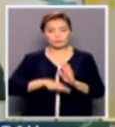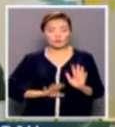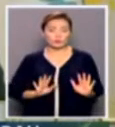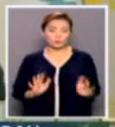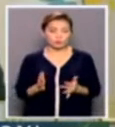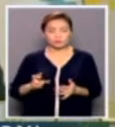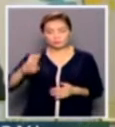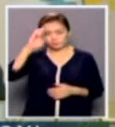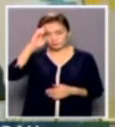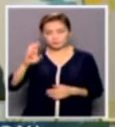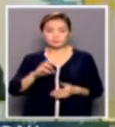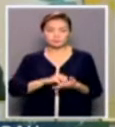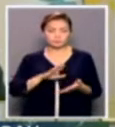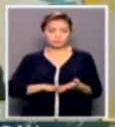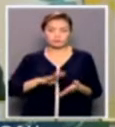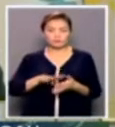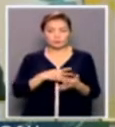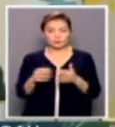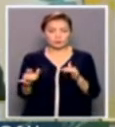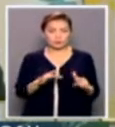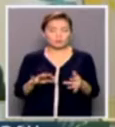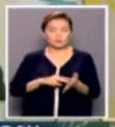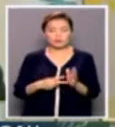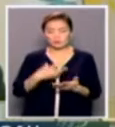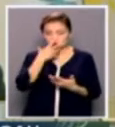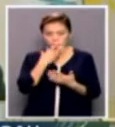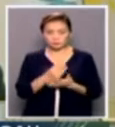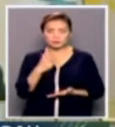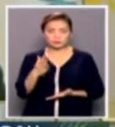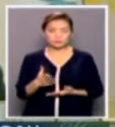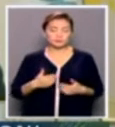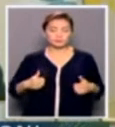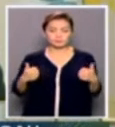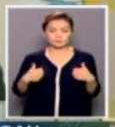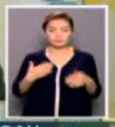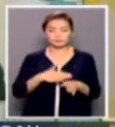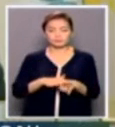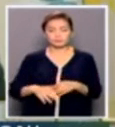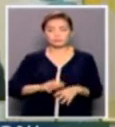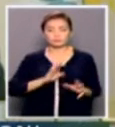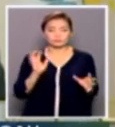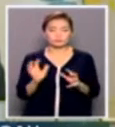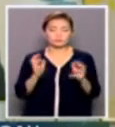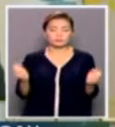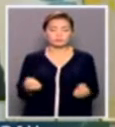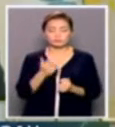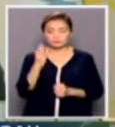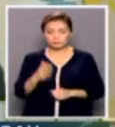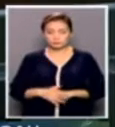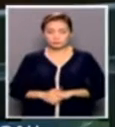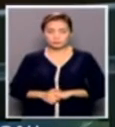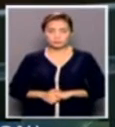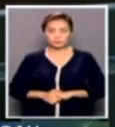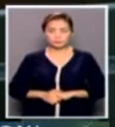жағдайға үкіметтің ол бекіткен іс-қимыл жоспары бар. Сол жоспар шеңберінде халықты әлеуметтік қолдау жағынан шаралары да